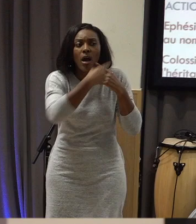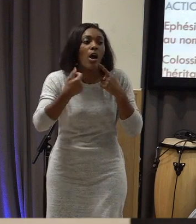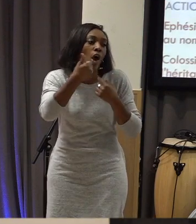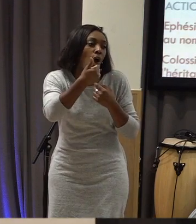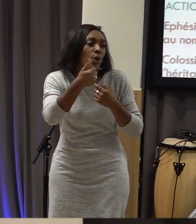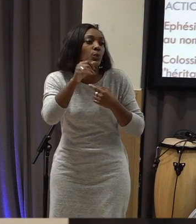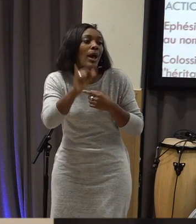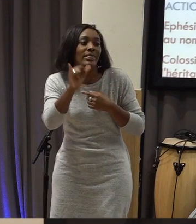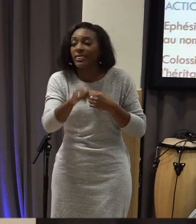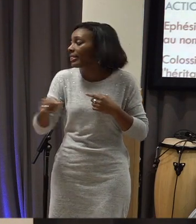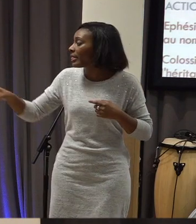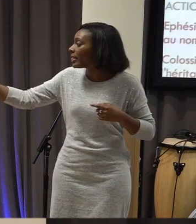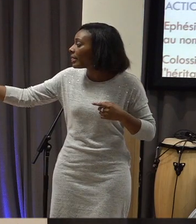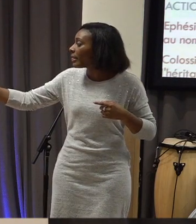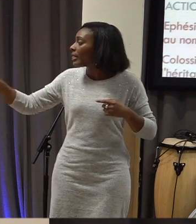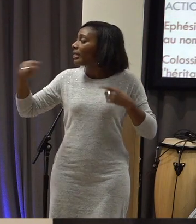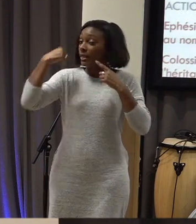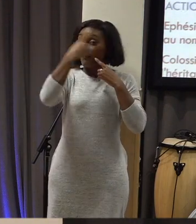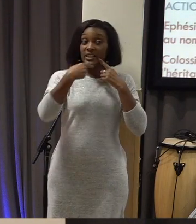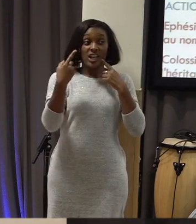aussi, il y a